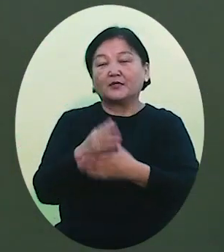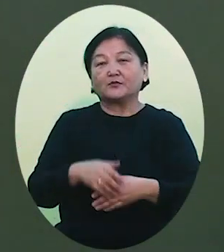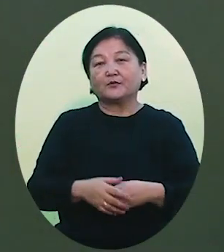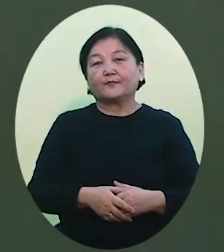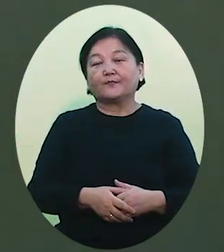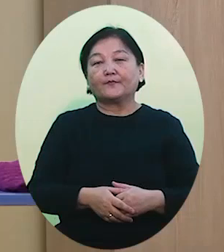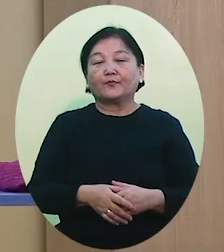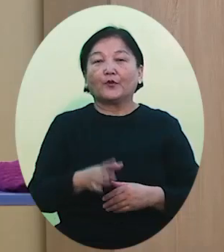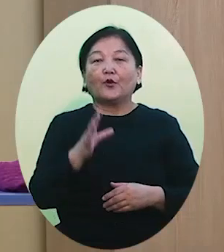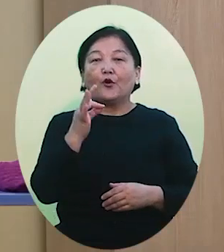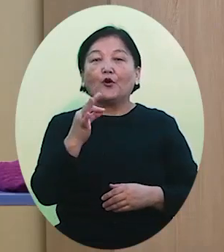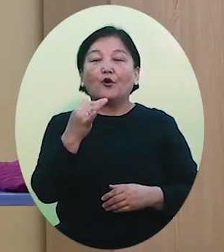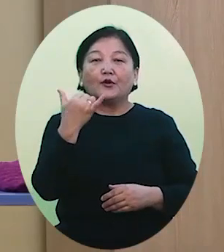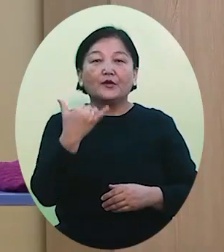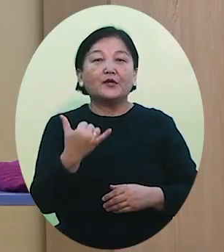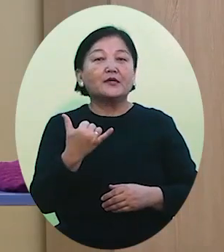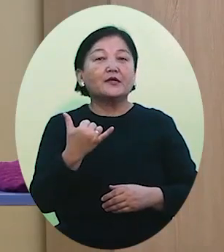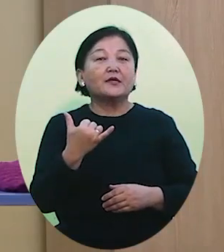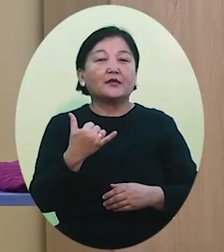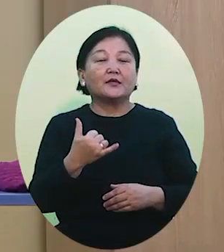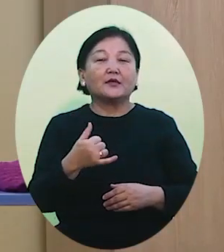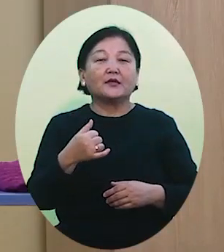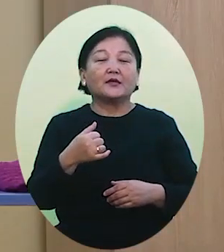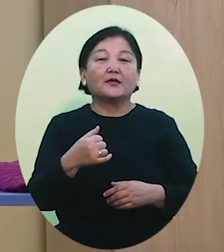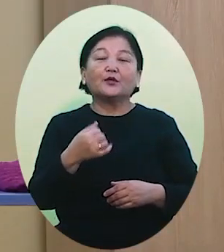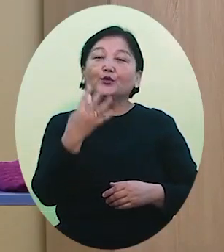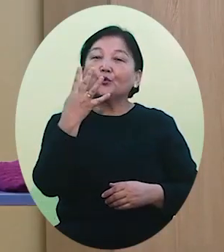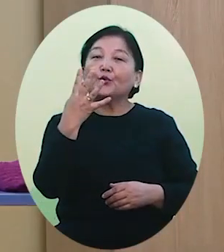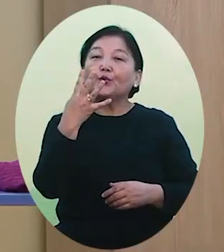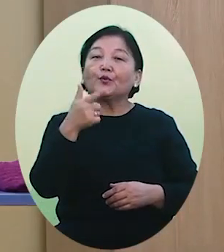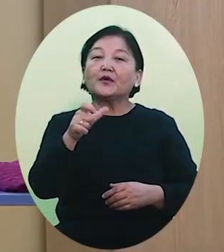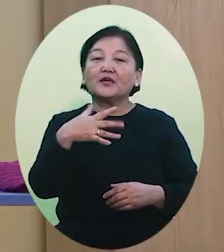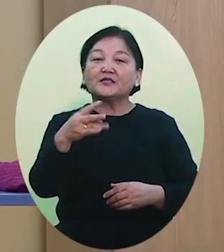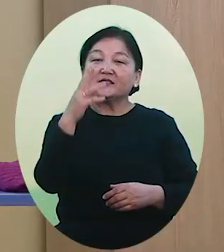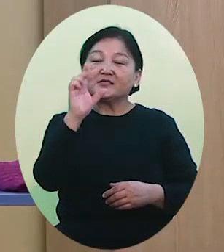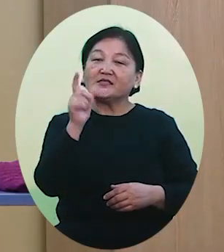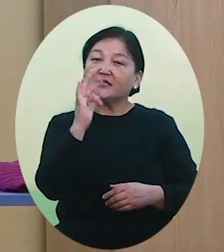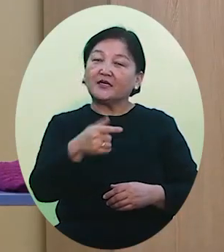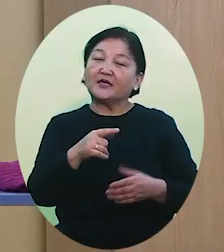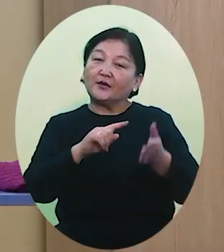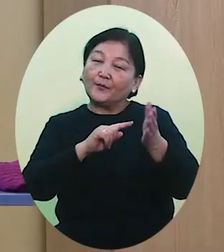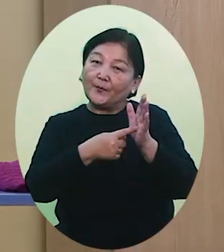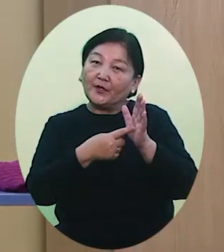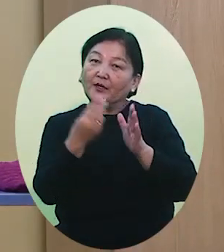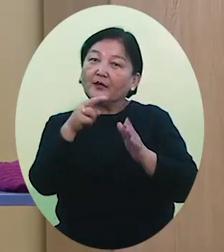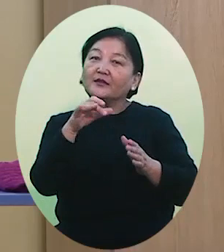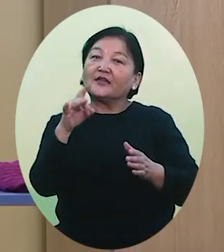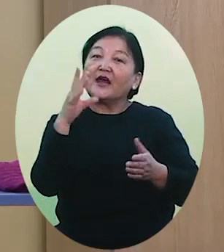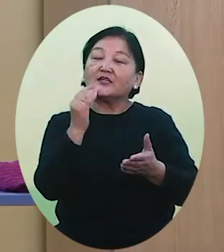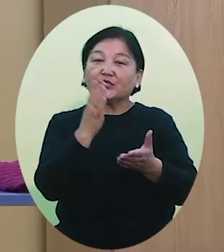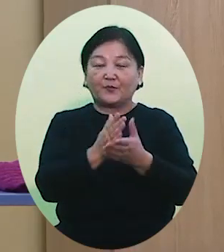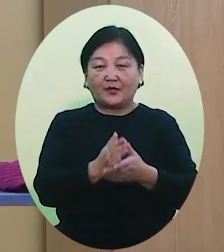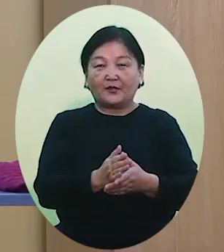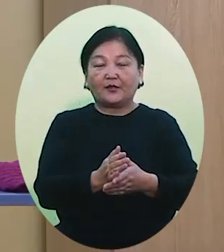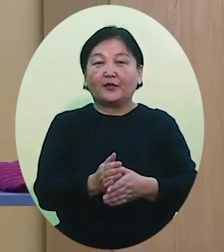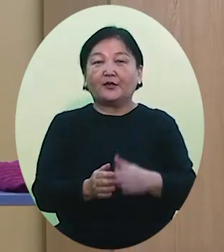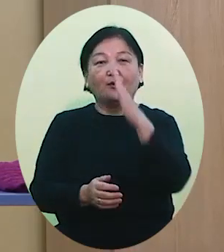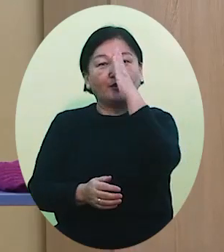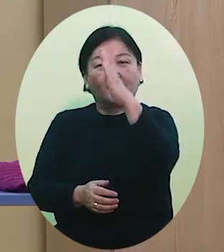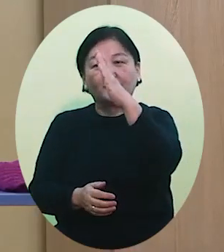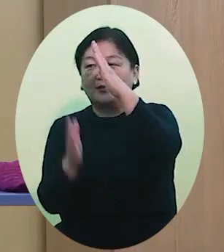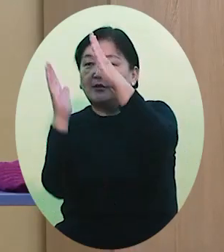болохоро OY тэнхлэгийн 4 гэдэг цэгийг дайрсан график болж зурагдж байна. Өөрөөр хэлбэл